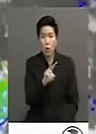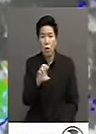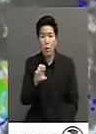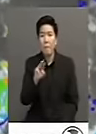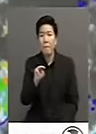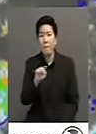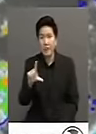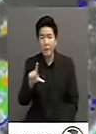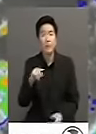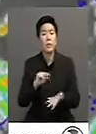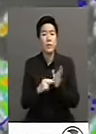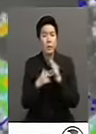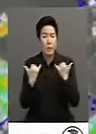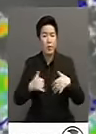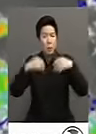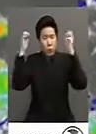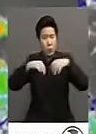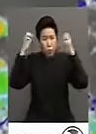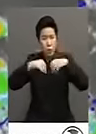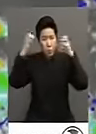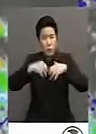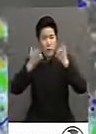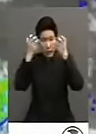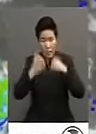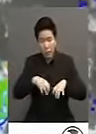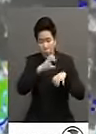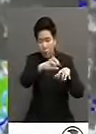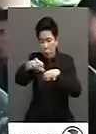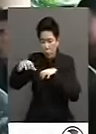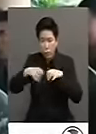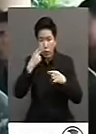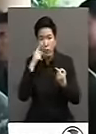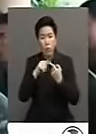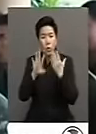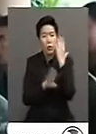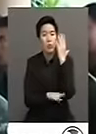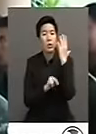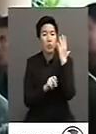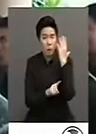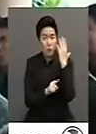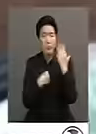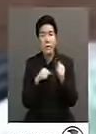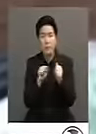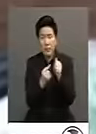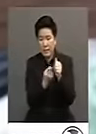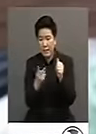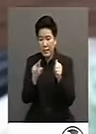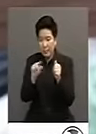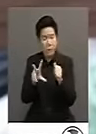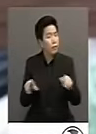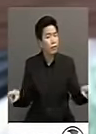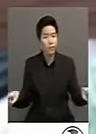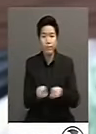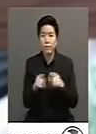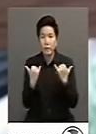ครับและจากสภาวะที่ฝนตอนนี้ตกหนักกระจายหลายจุดอย่างที่นครศรีธรรมราช23อำเภอก็ได้รับผลกระทบจ